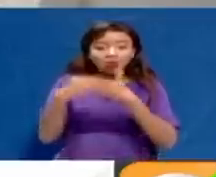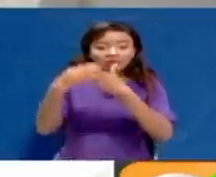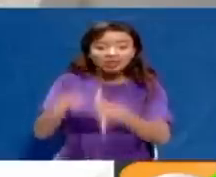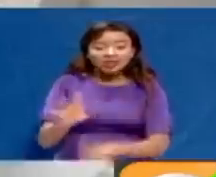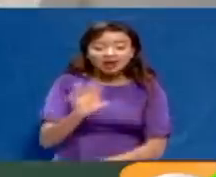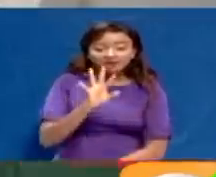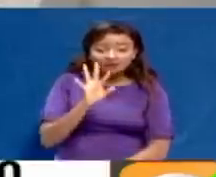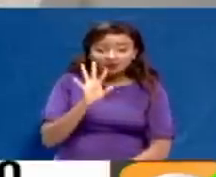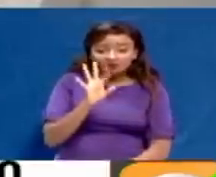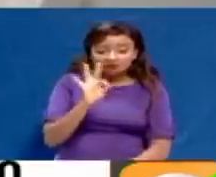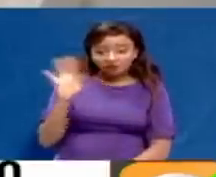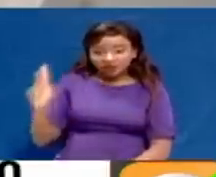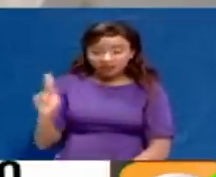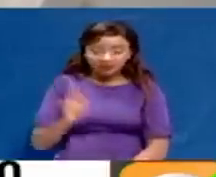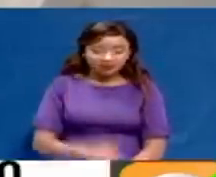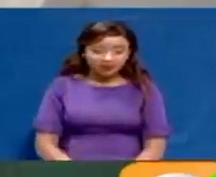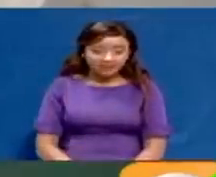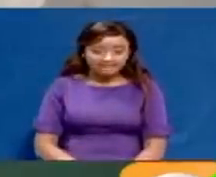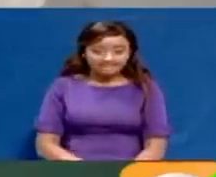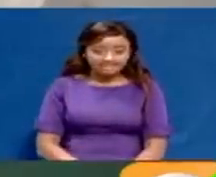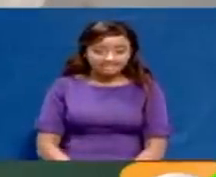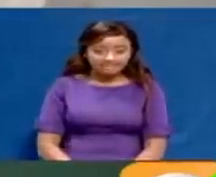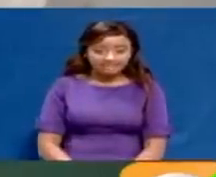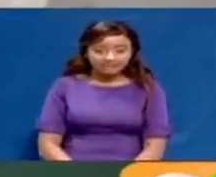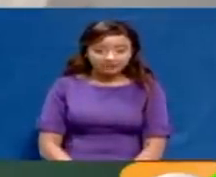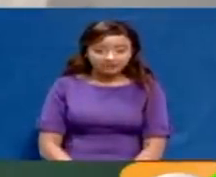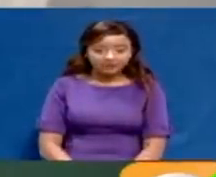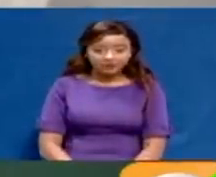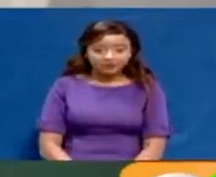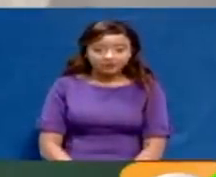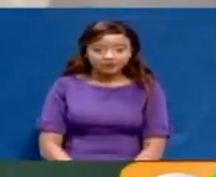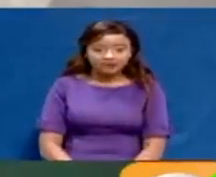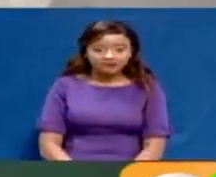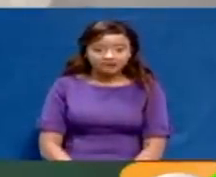Steve Shitera, Nipashe Wikendi, kutoka makao makuu ya chama cha Ford Kenya.